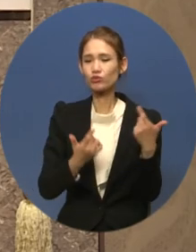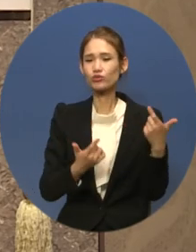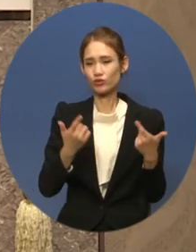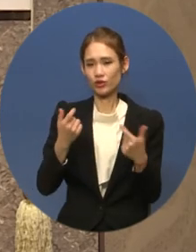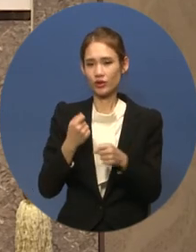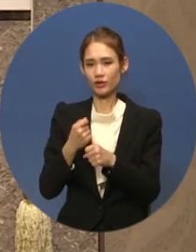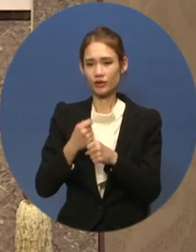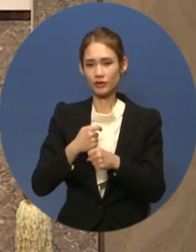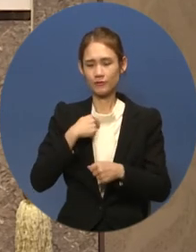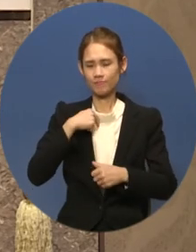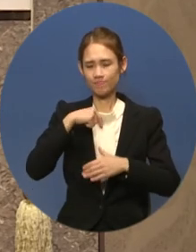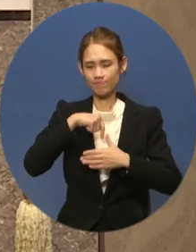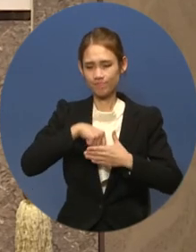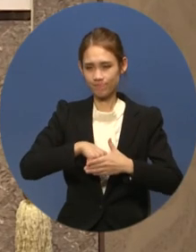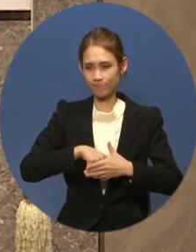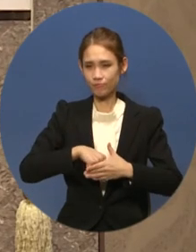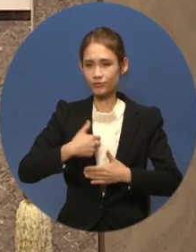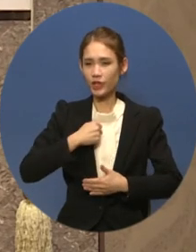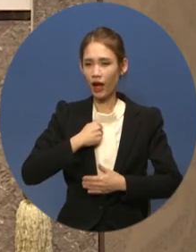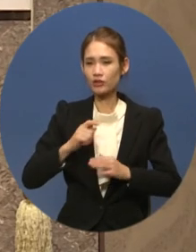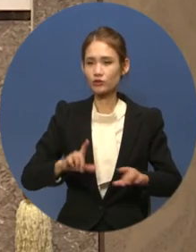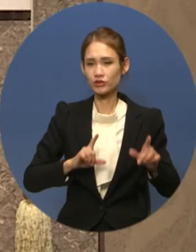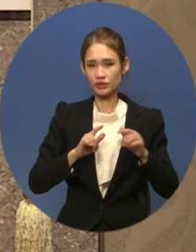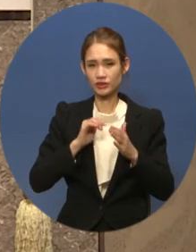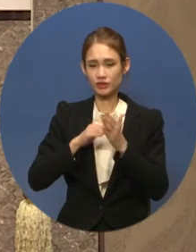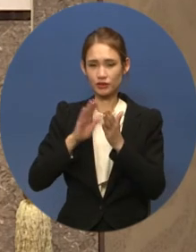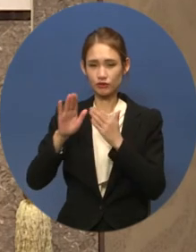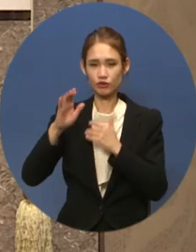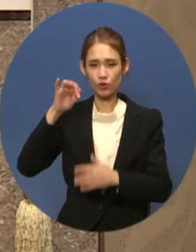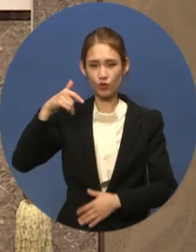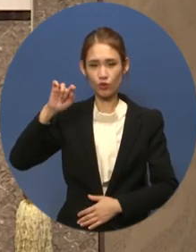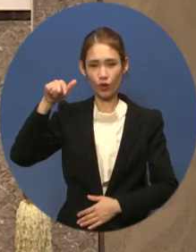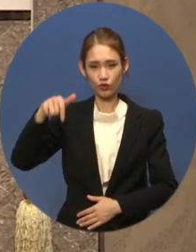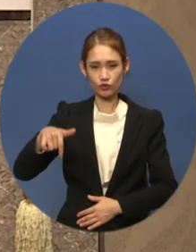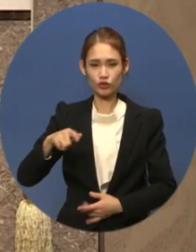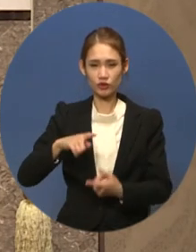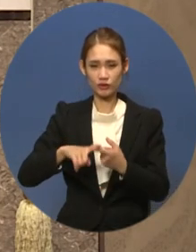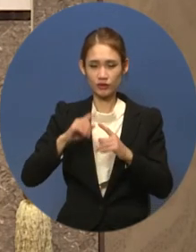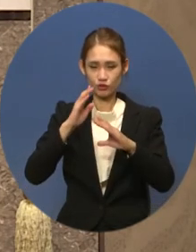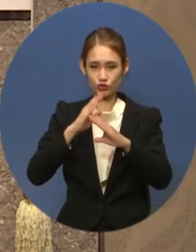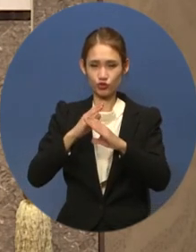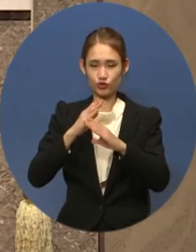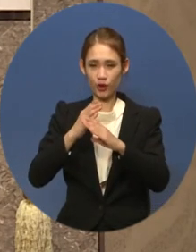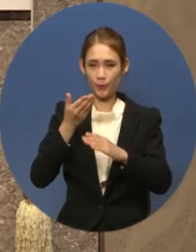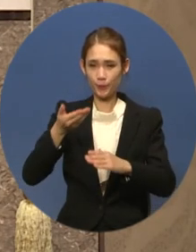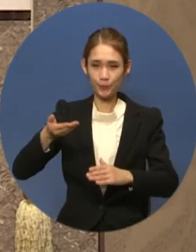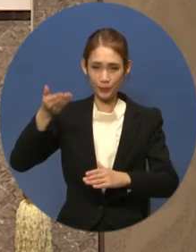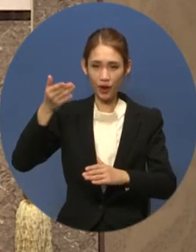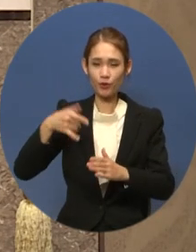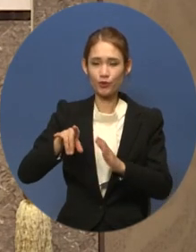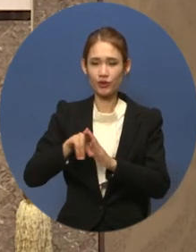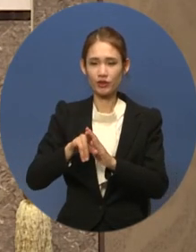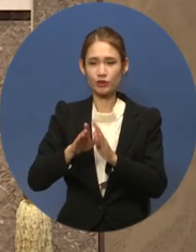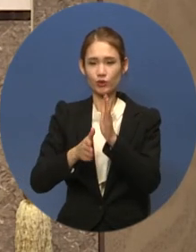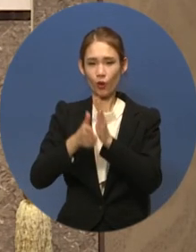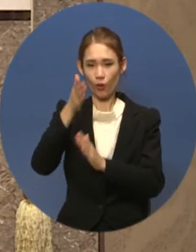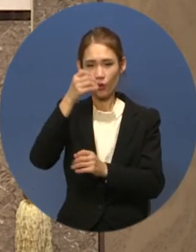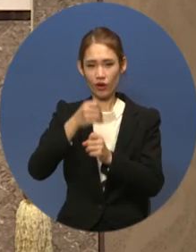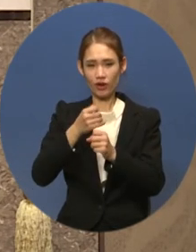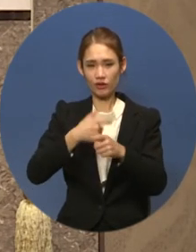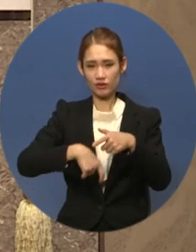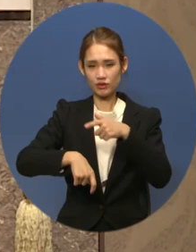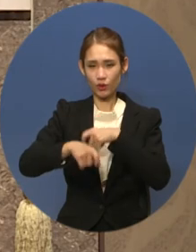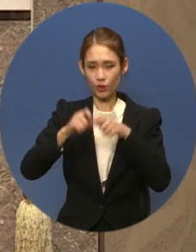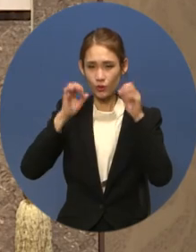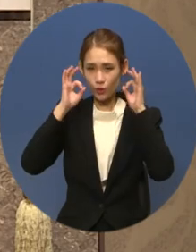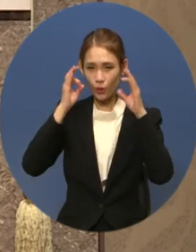살아가는 사람으로서 이후에 원주가 아 그 나름의 또 중심이 될 수 있는 그런 도시가 되게끔 적극적인